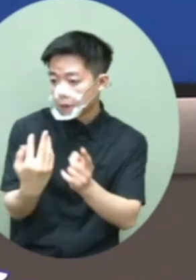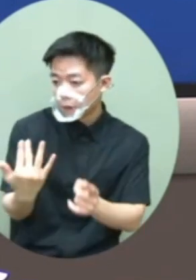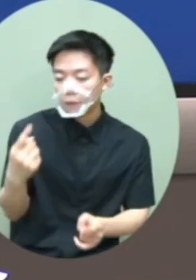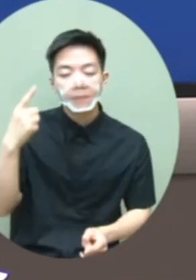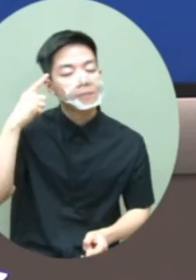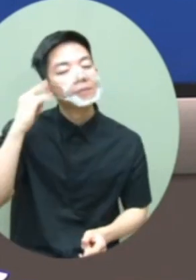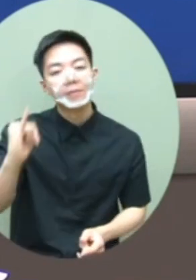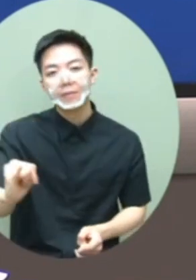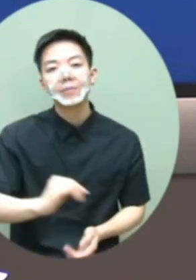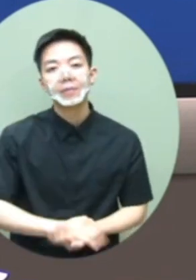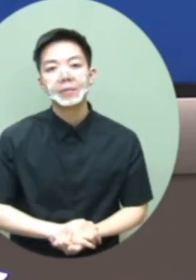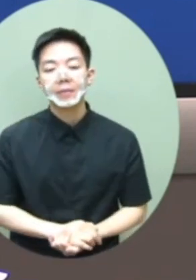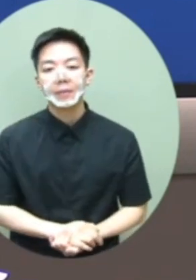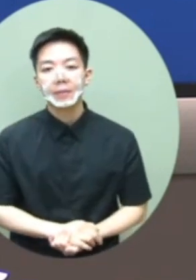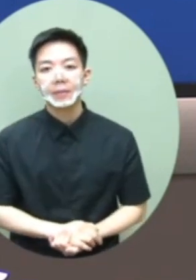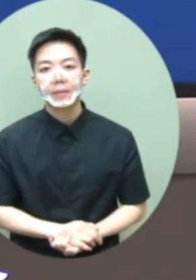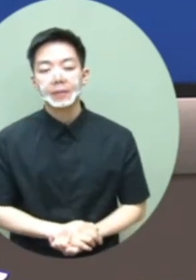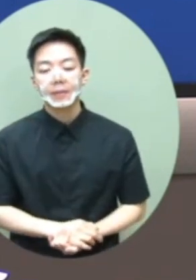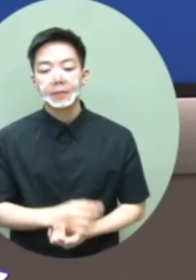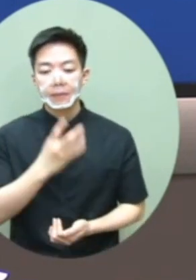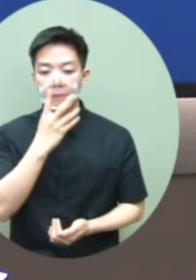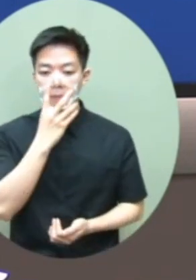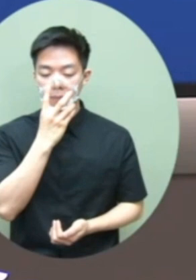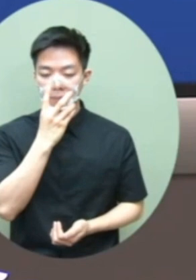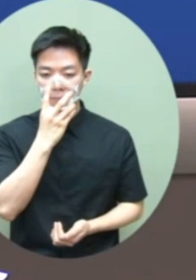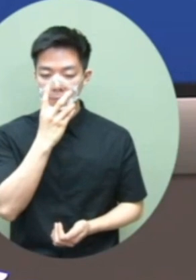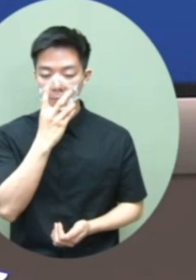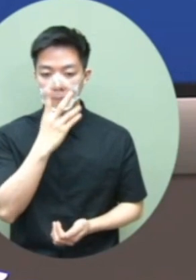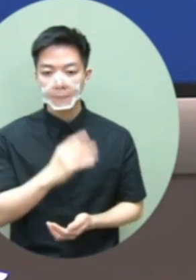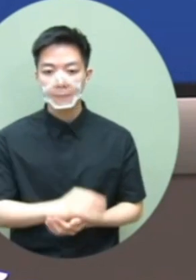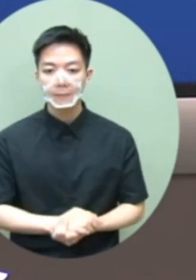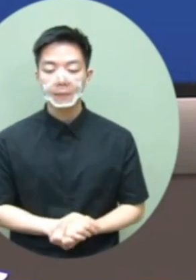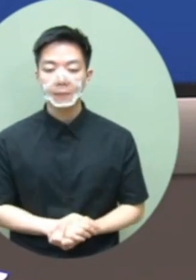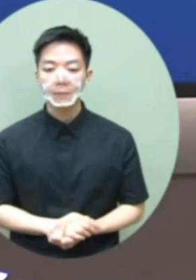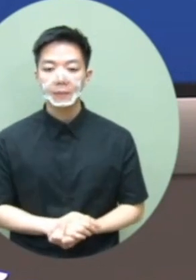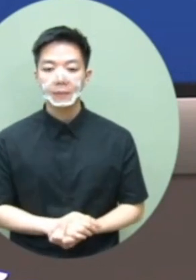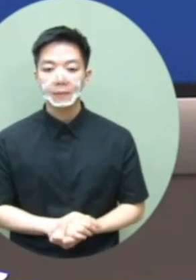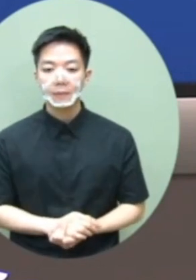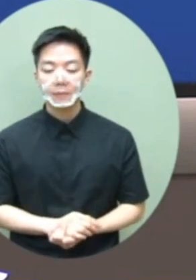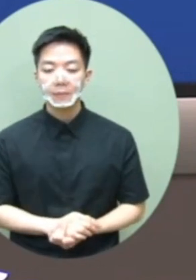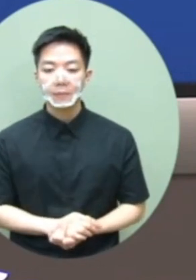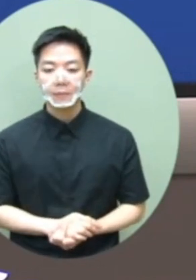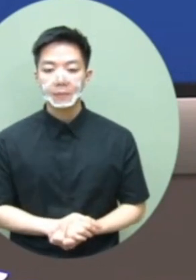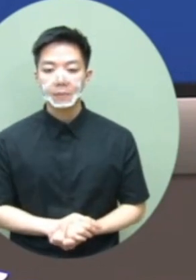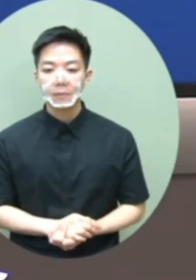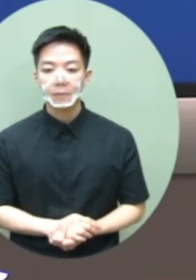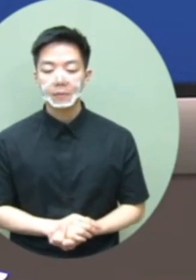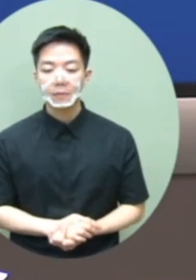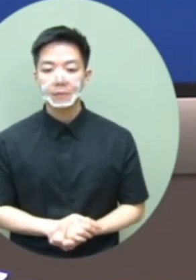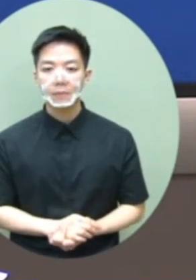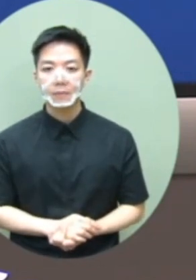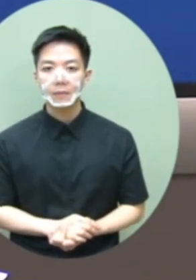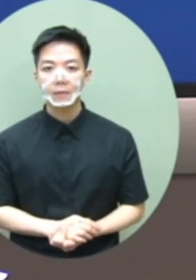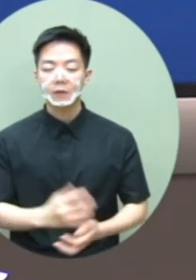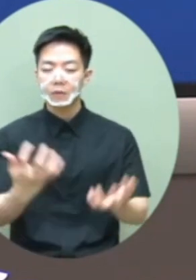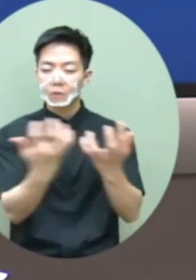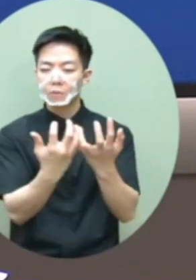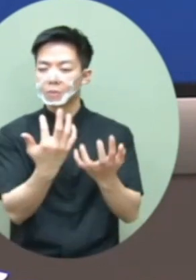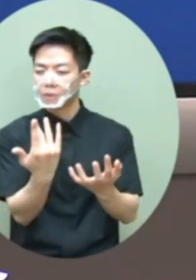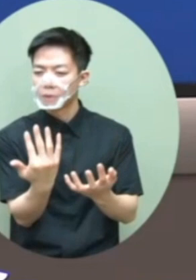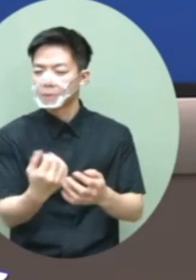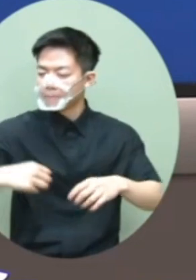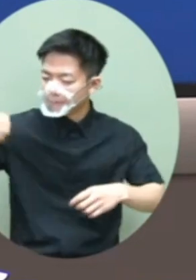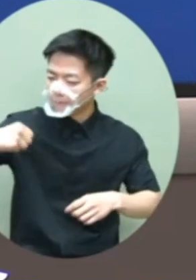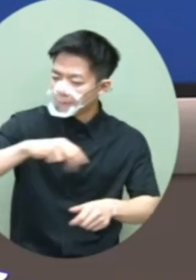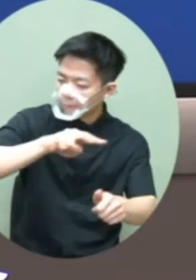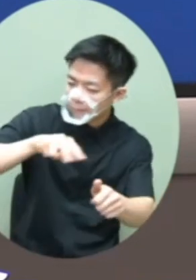做，我們都不會特別去用某一種方法 去尋求這個數字。我